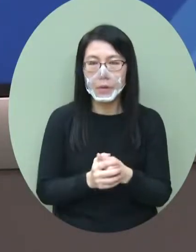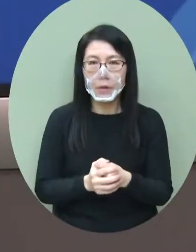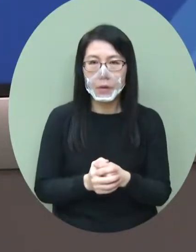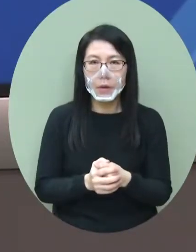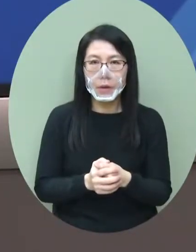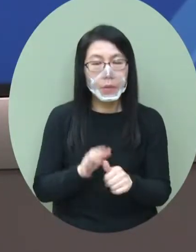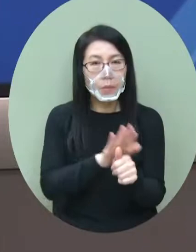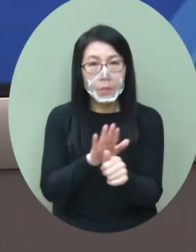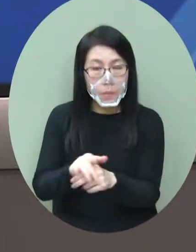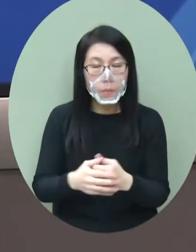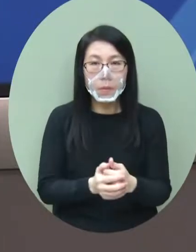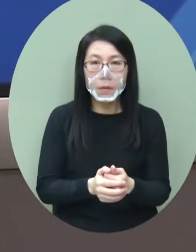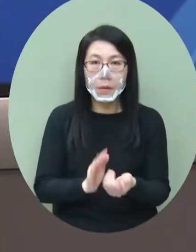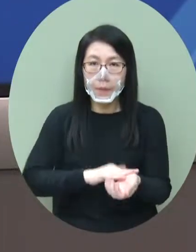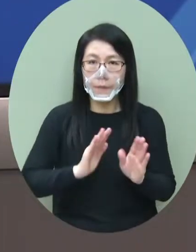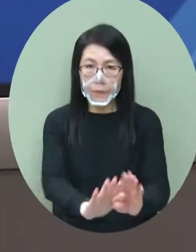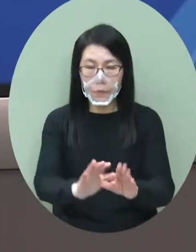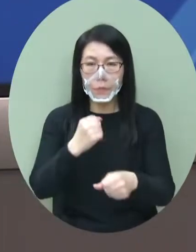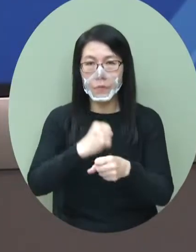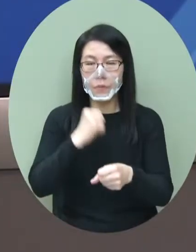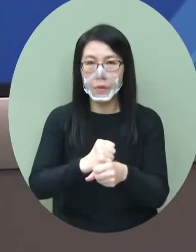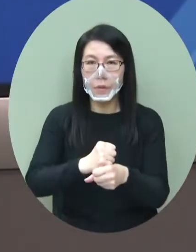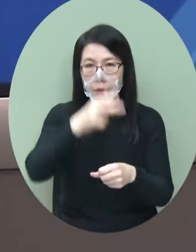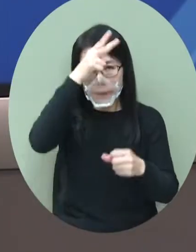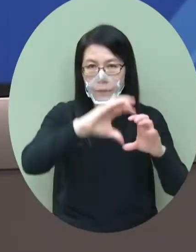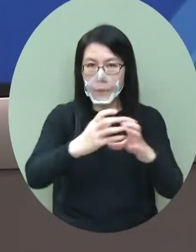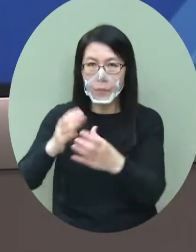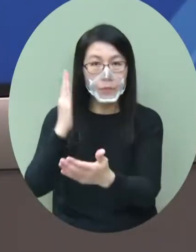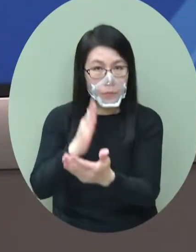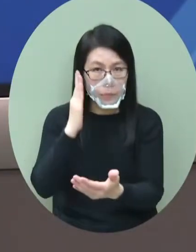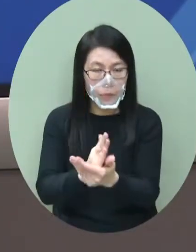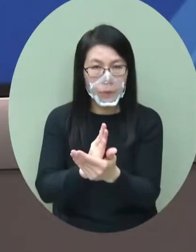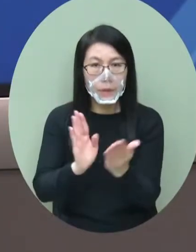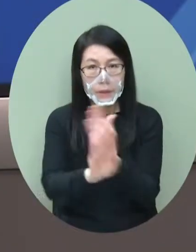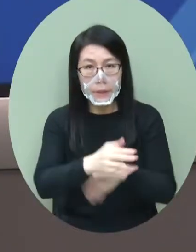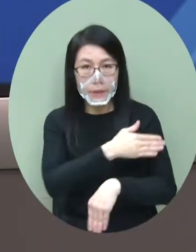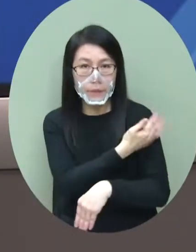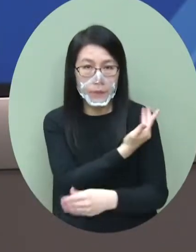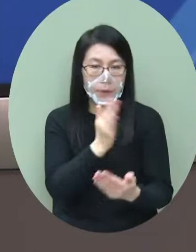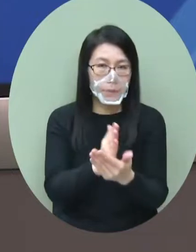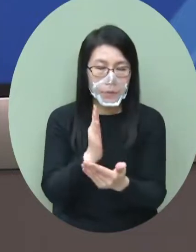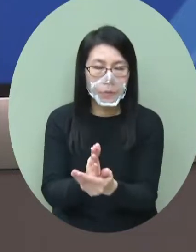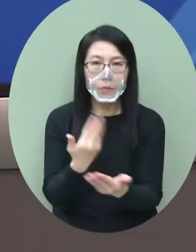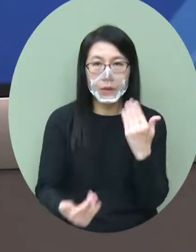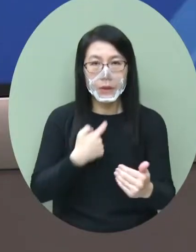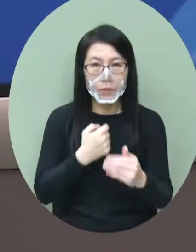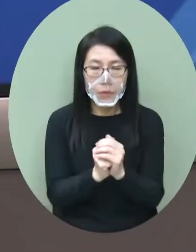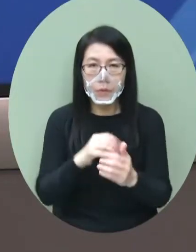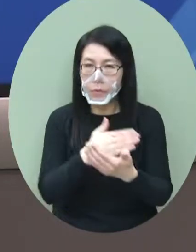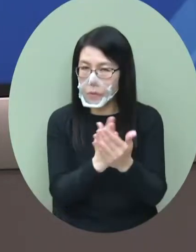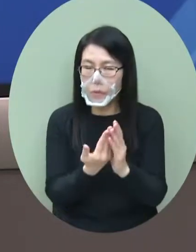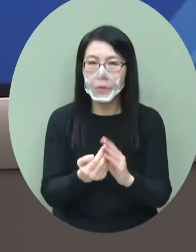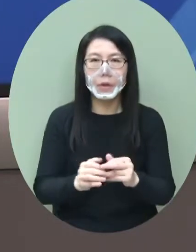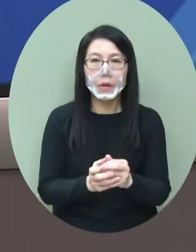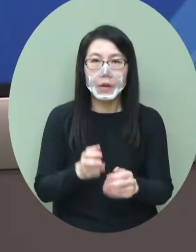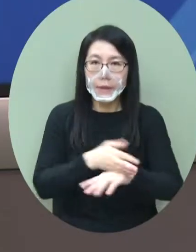到这个清晰的信息，就是呢，为了防疫的工作呢，无论是不同的政府部门，还有前线的工作，